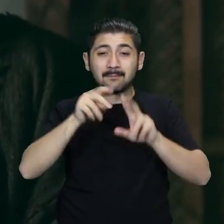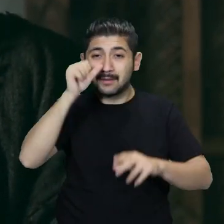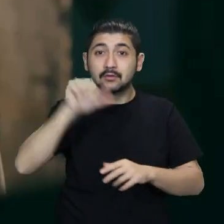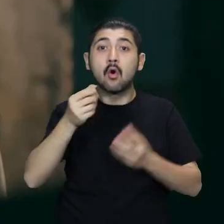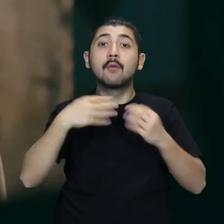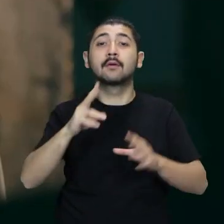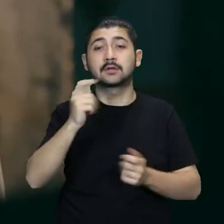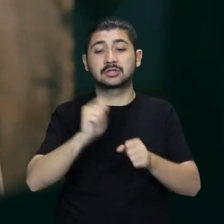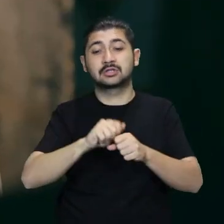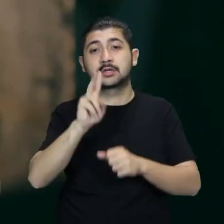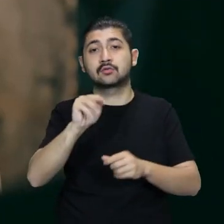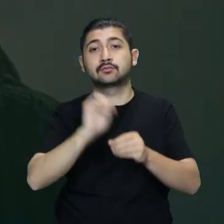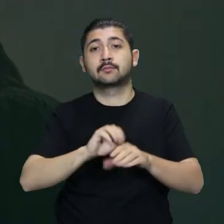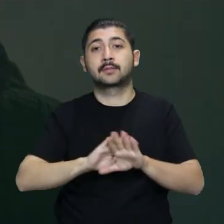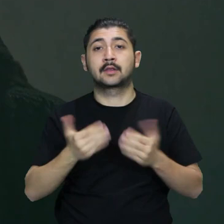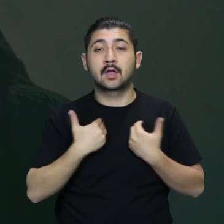2 güne biter.